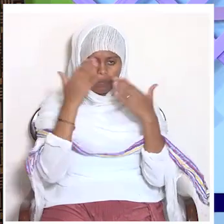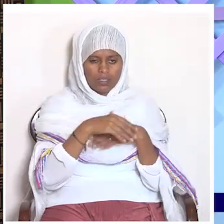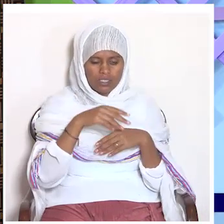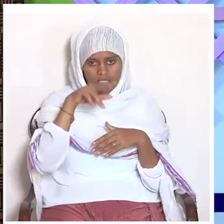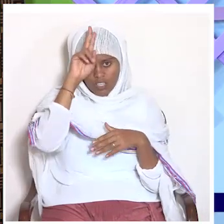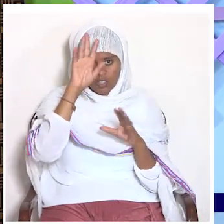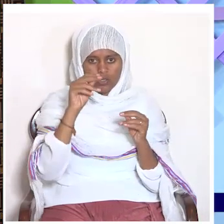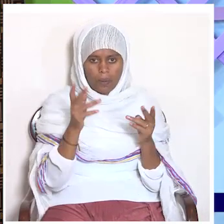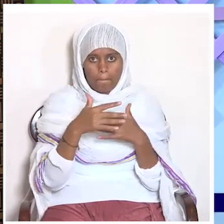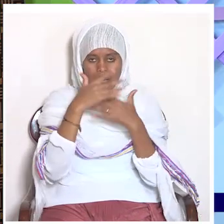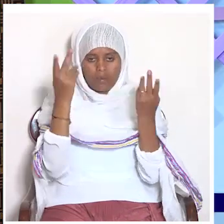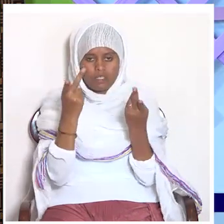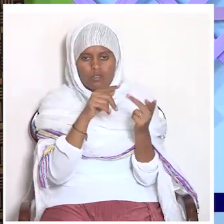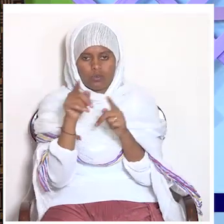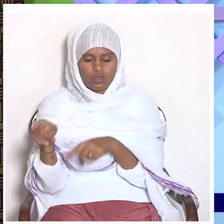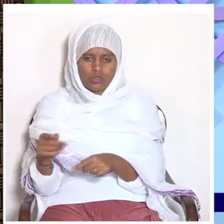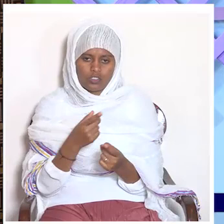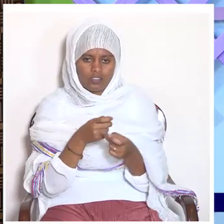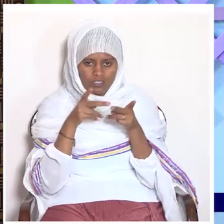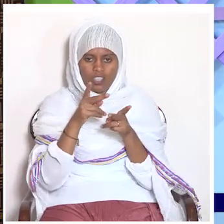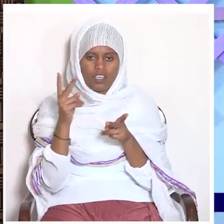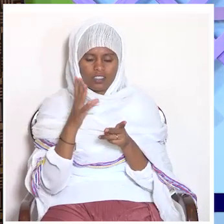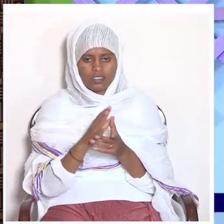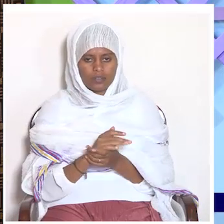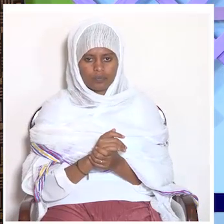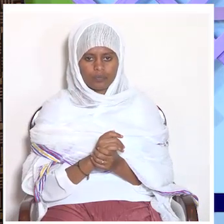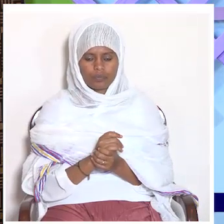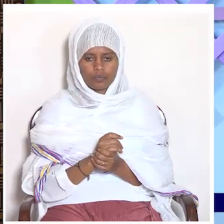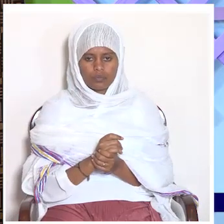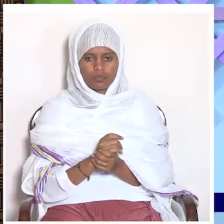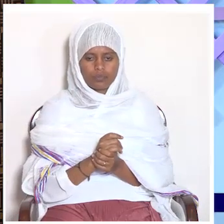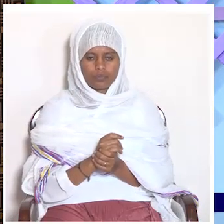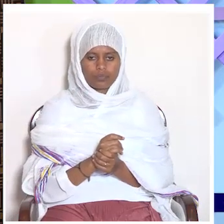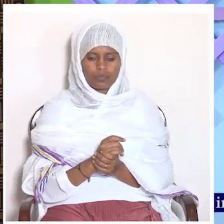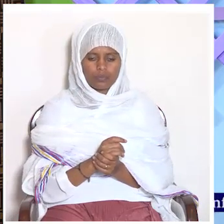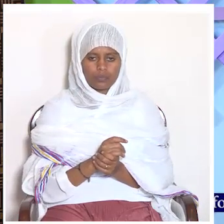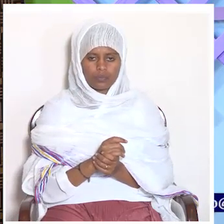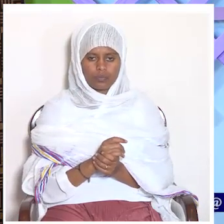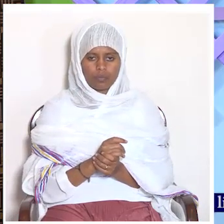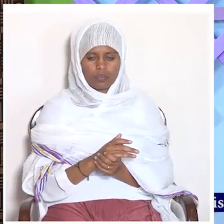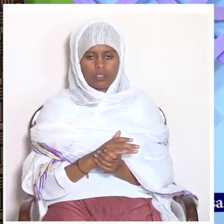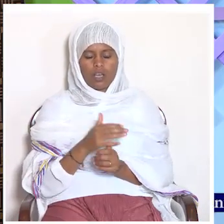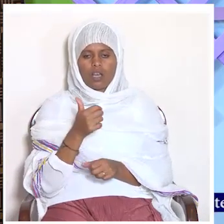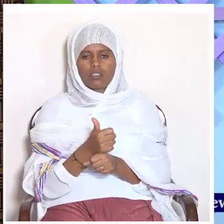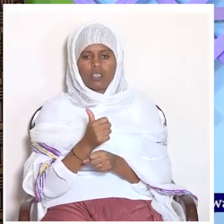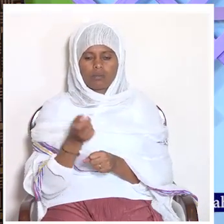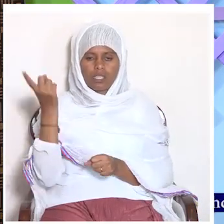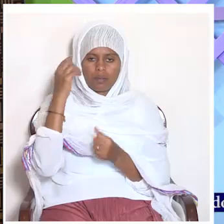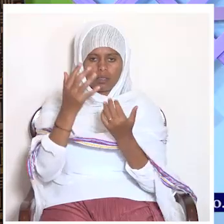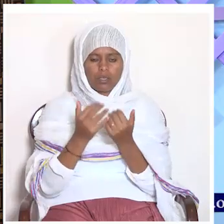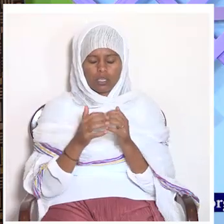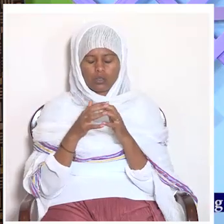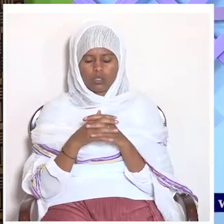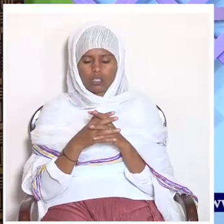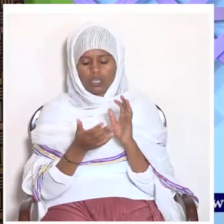ክንሱ መልኣኽ ብርሃን ይመስል ኢሉ ሐዋርያ ቅዱስ ጳውሎስ ጠቒስዎ ከም ዘሎ መልኣኽ ብርሃን መሲሉ መፂኡ ኣዳም